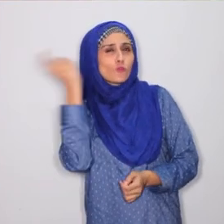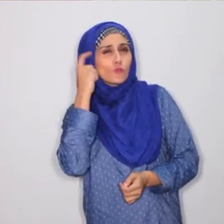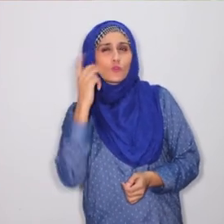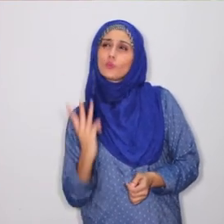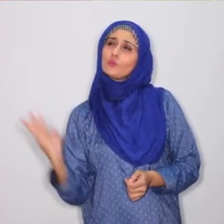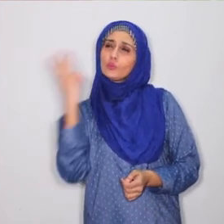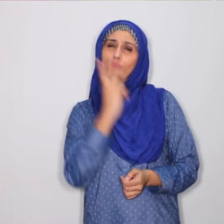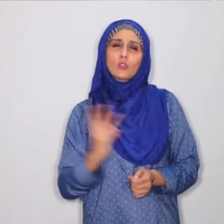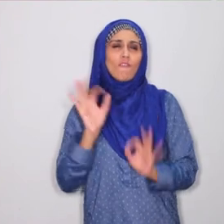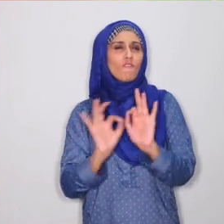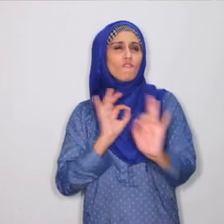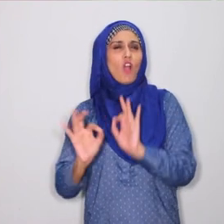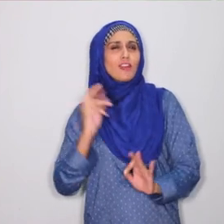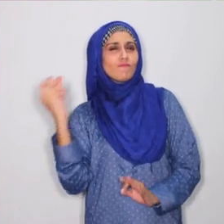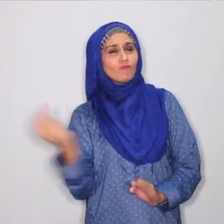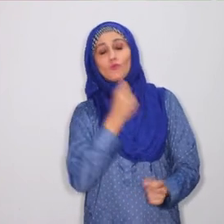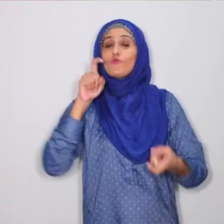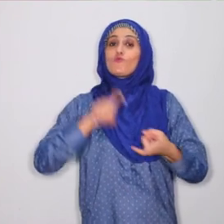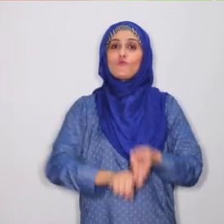दोस्ती कर ली मेरा